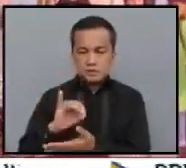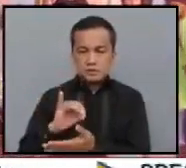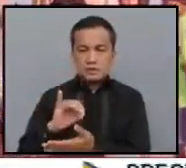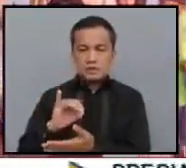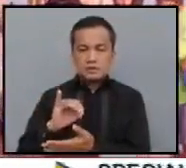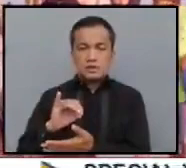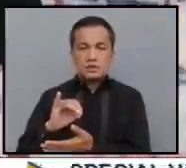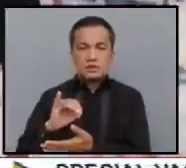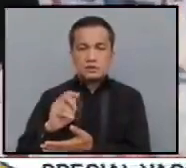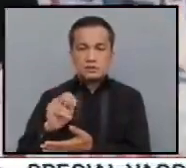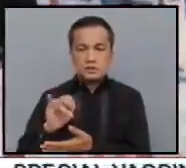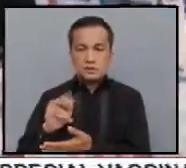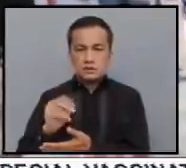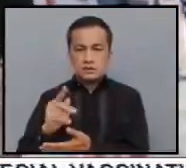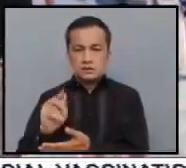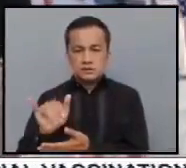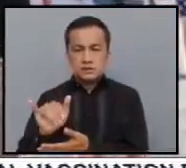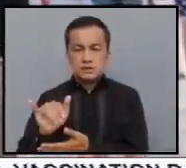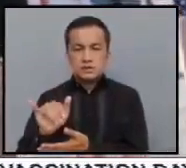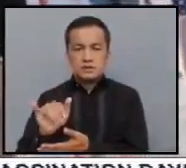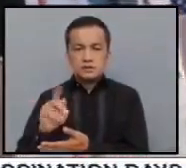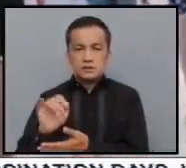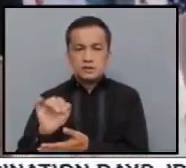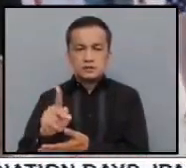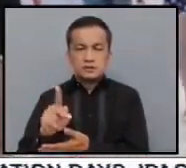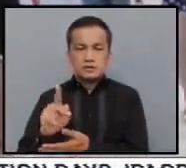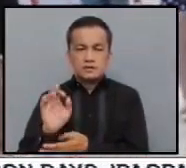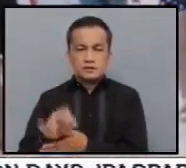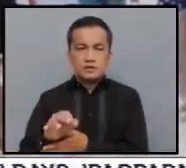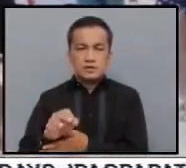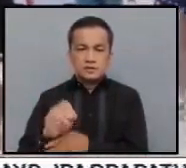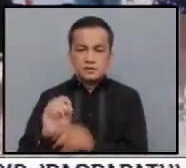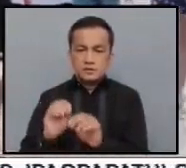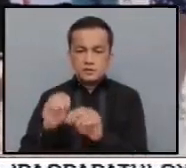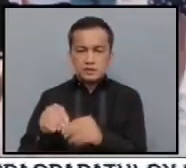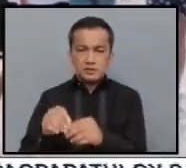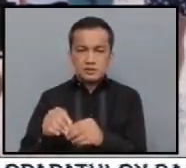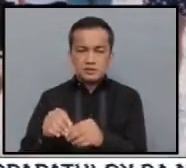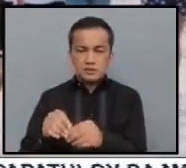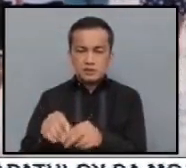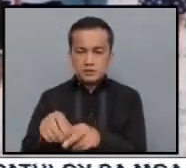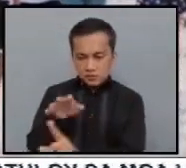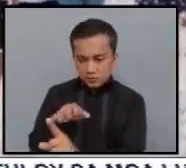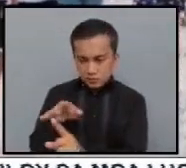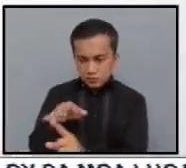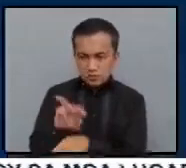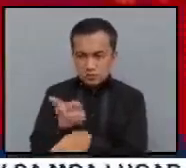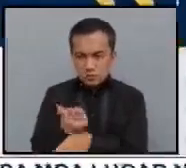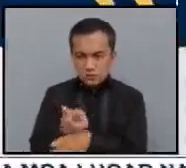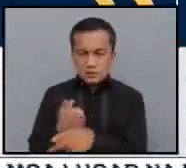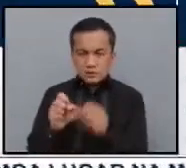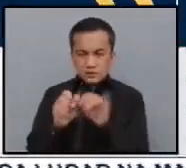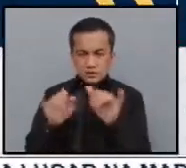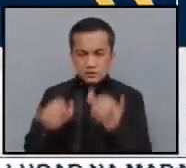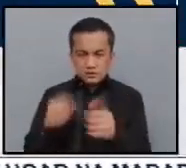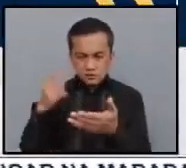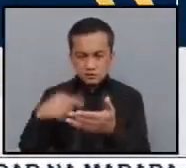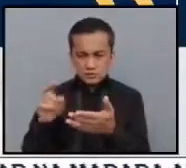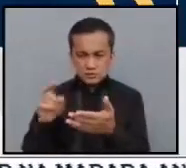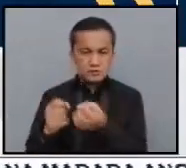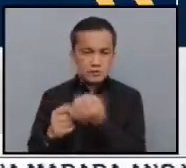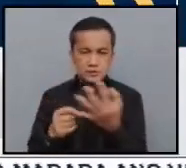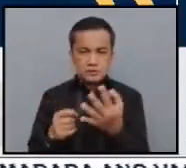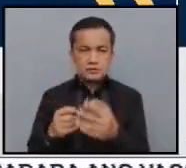real-time at centralized information monitoring system para malaman ang dami ng mga turista sa Boracay. Sa mga